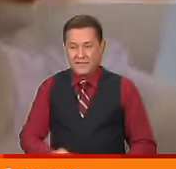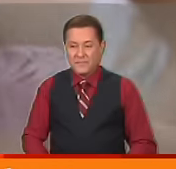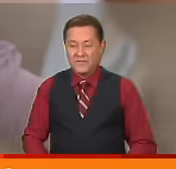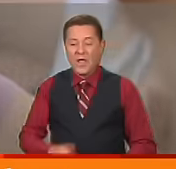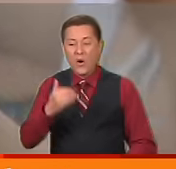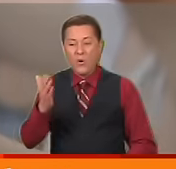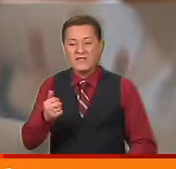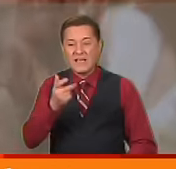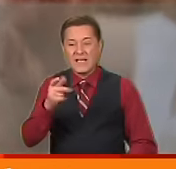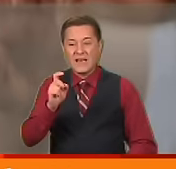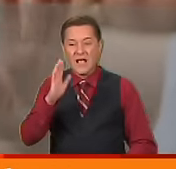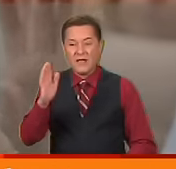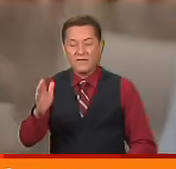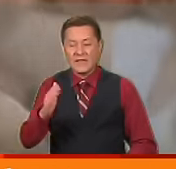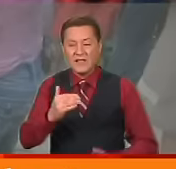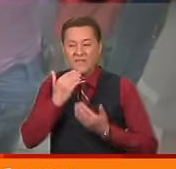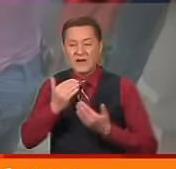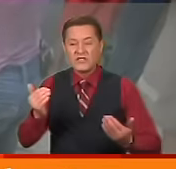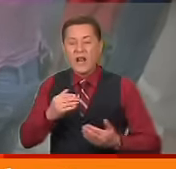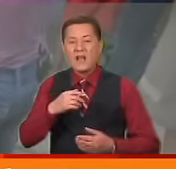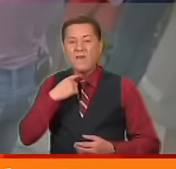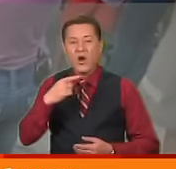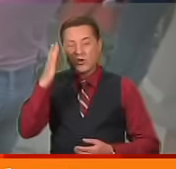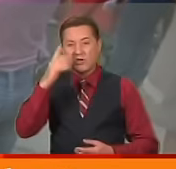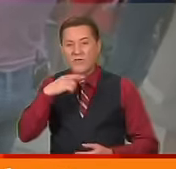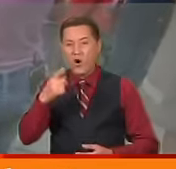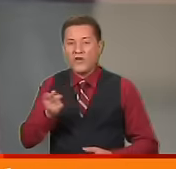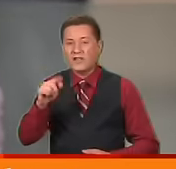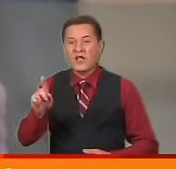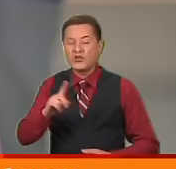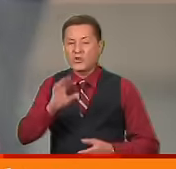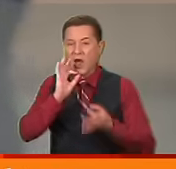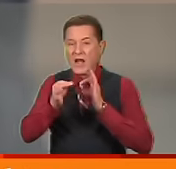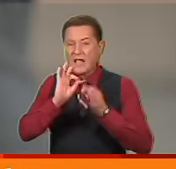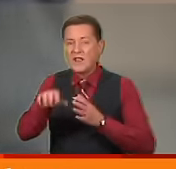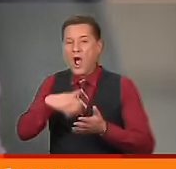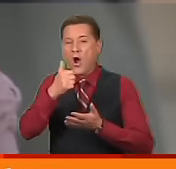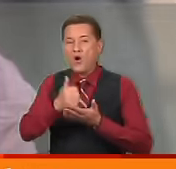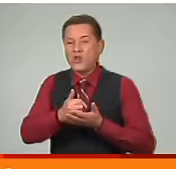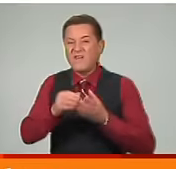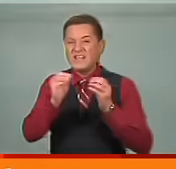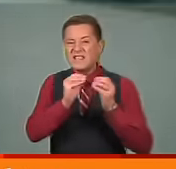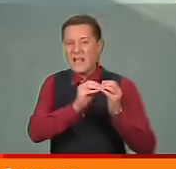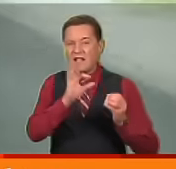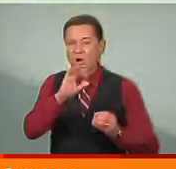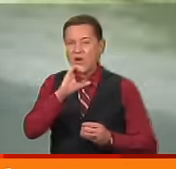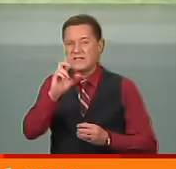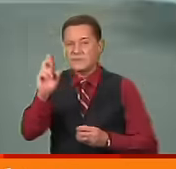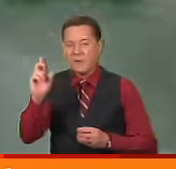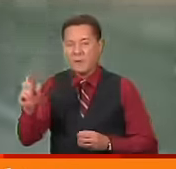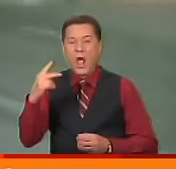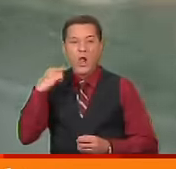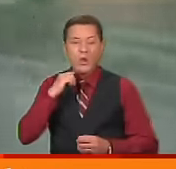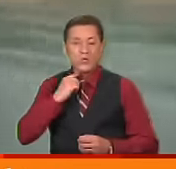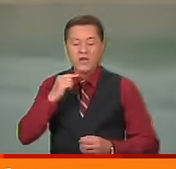ось за кілька хвилин до вирішального голосування Олена говорить те, що їй радила голова десятків ОСББ з Луцька.